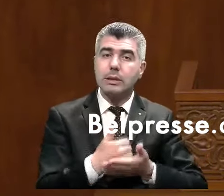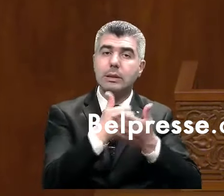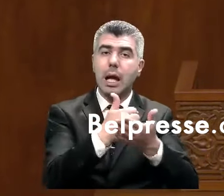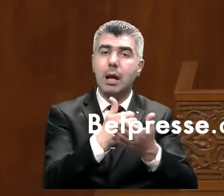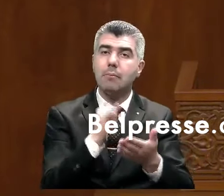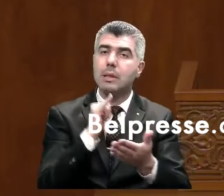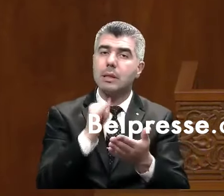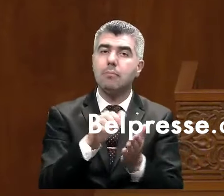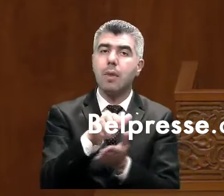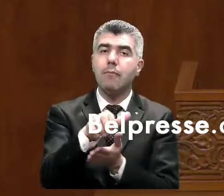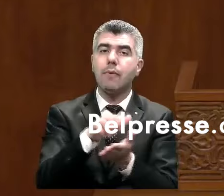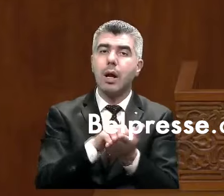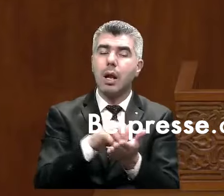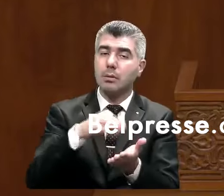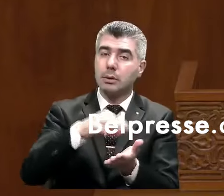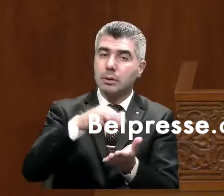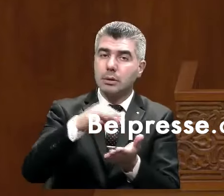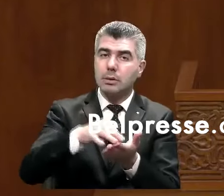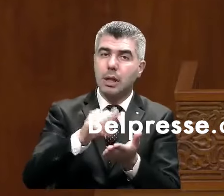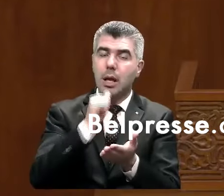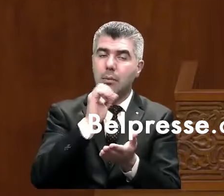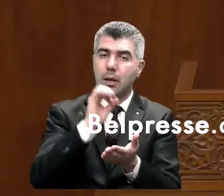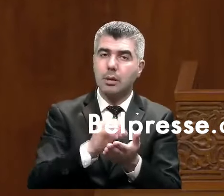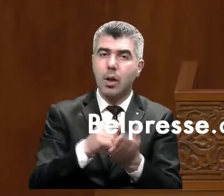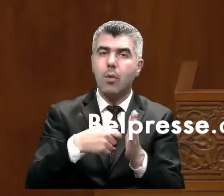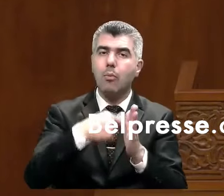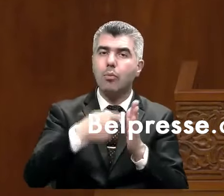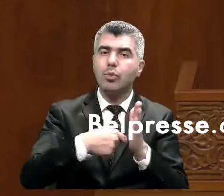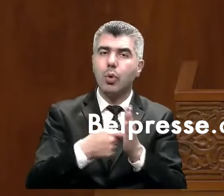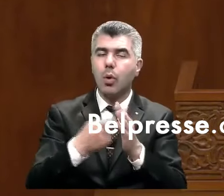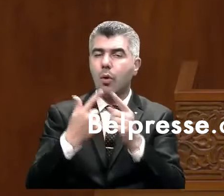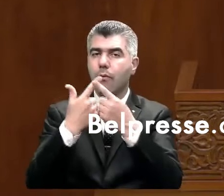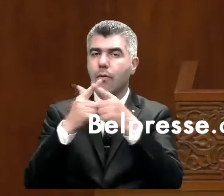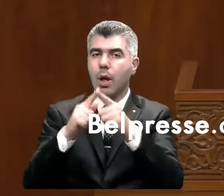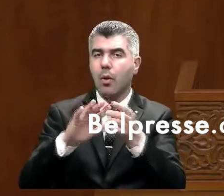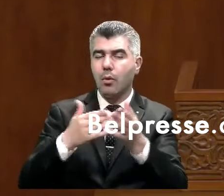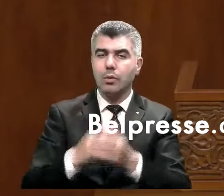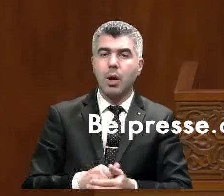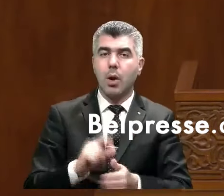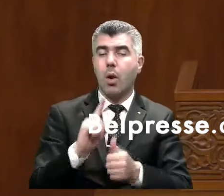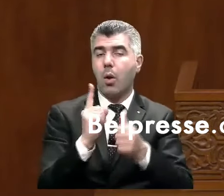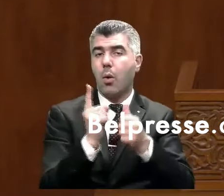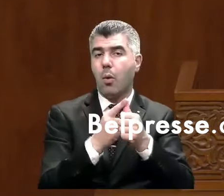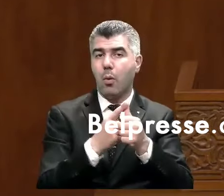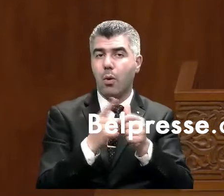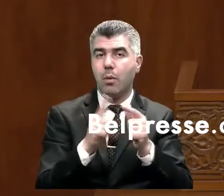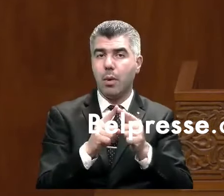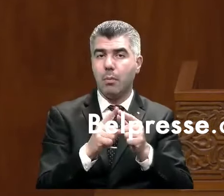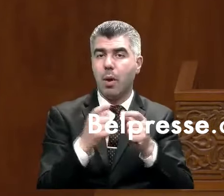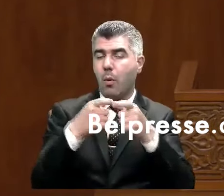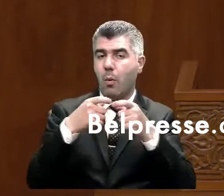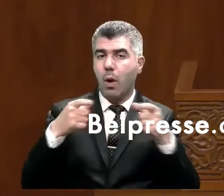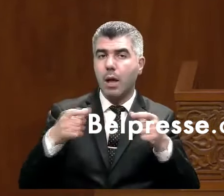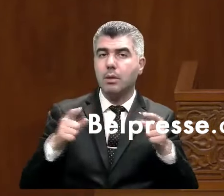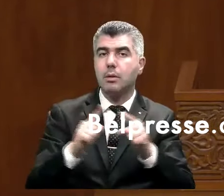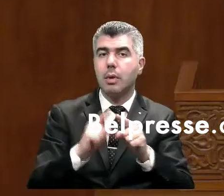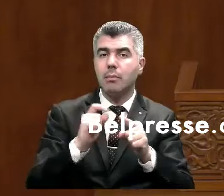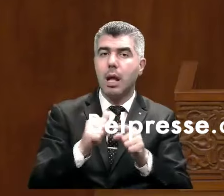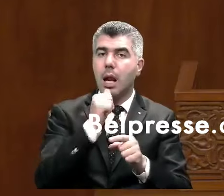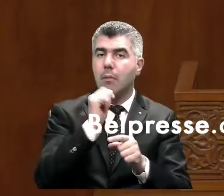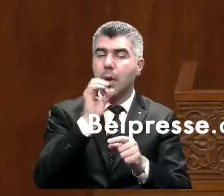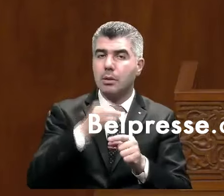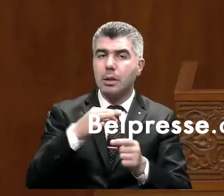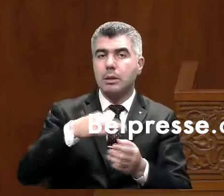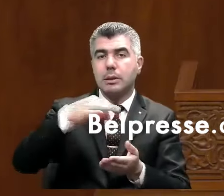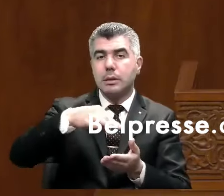الفلاحه المسقيه عبر عده مشاريع ومقاربات اولا توسيع برنامج الري بالانظمه المقتص للماء